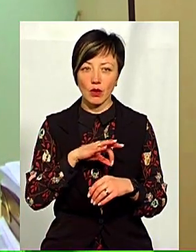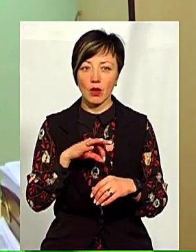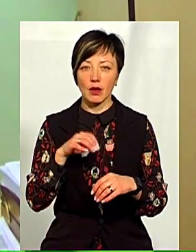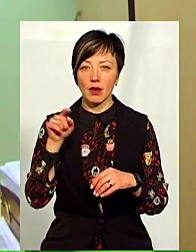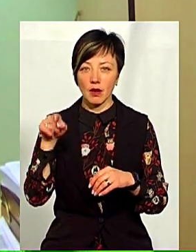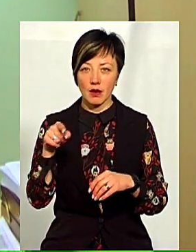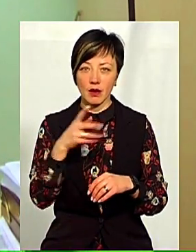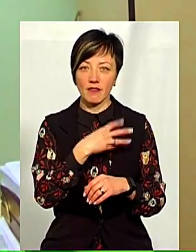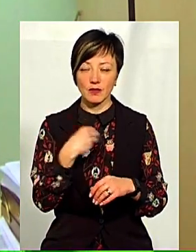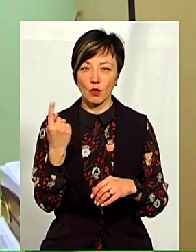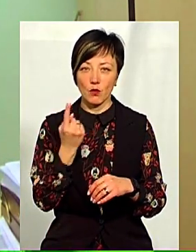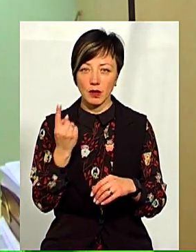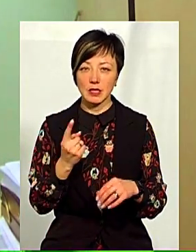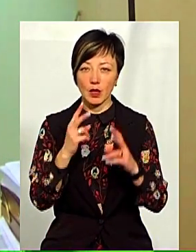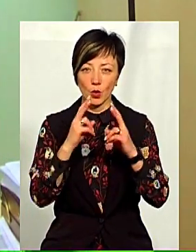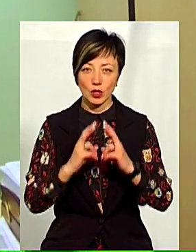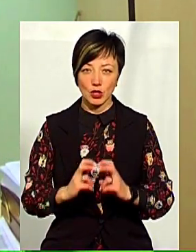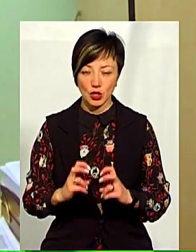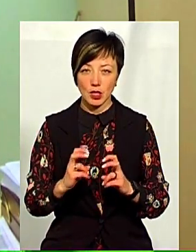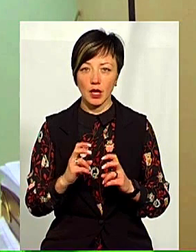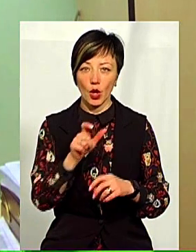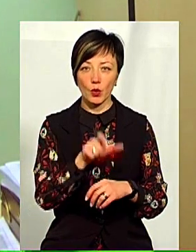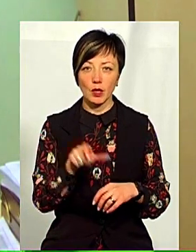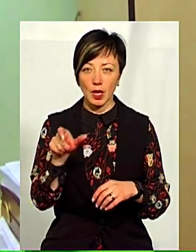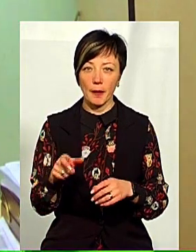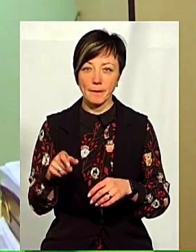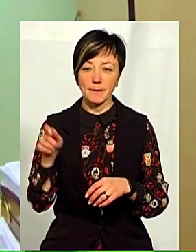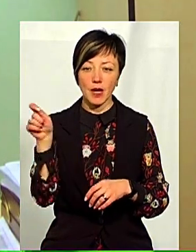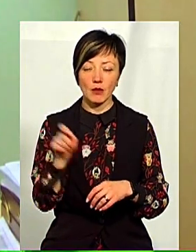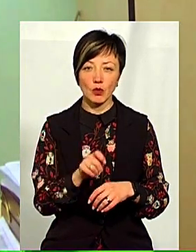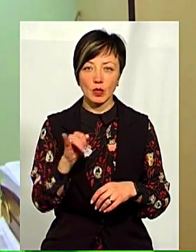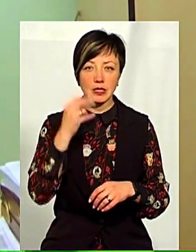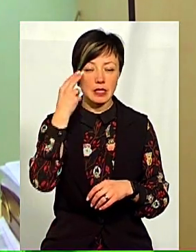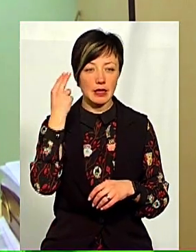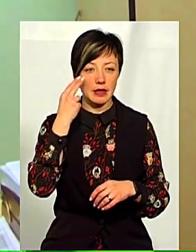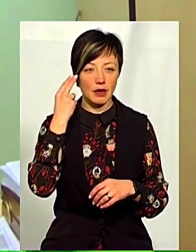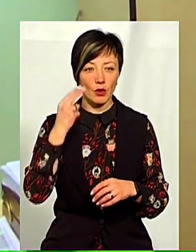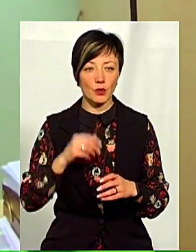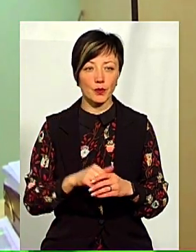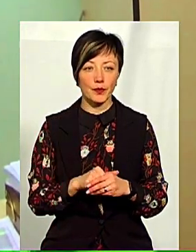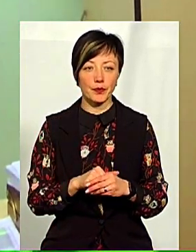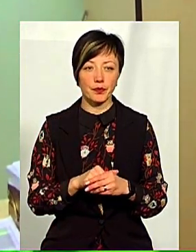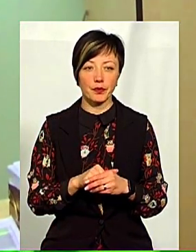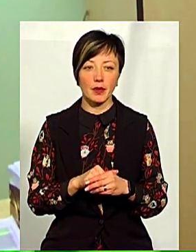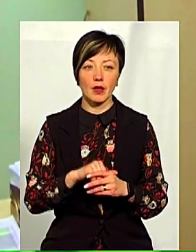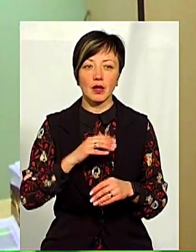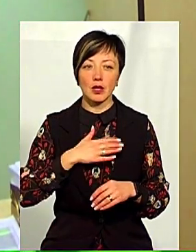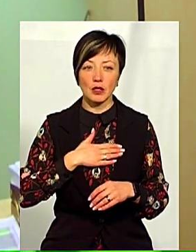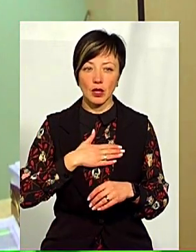Санжарах для дослідження людей, які прибули з Китаю.